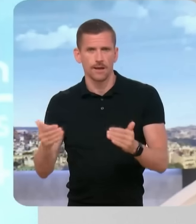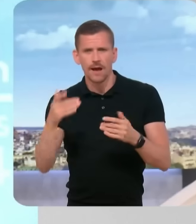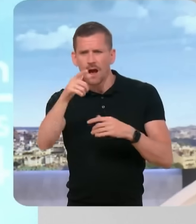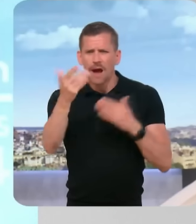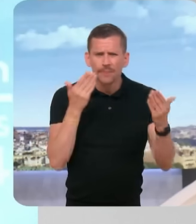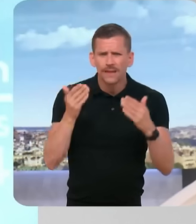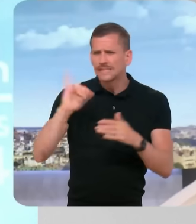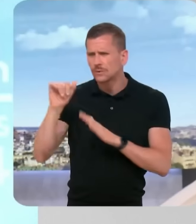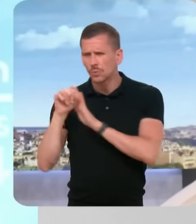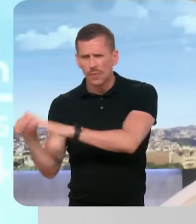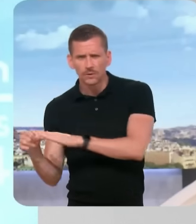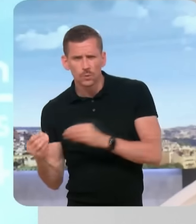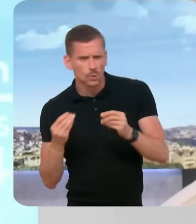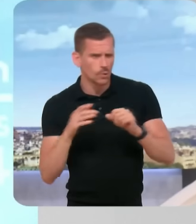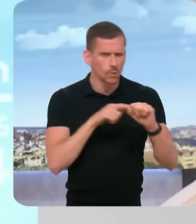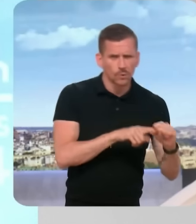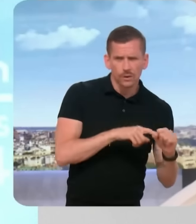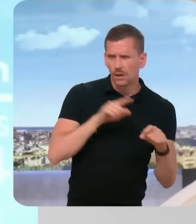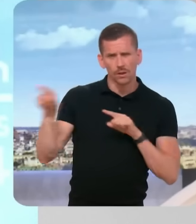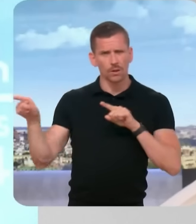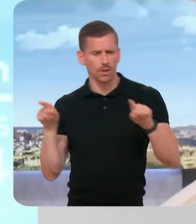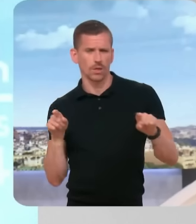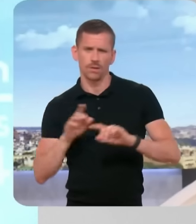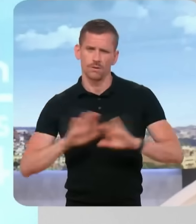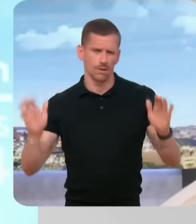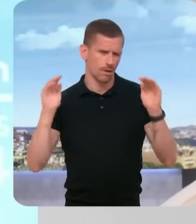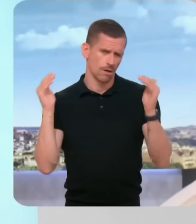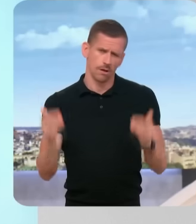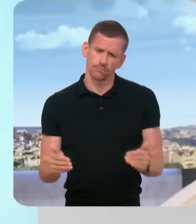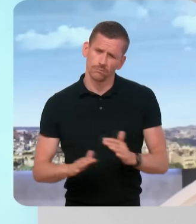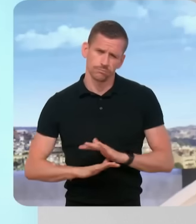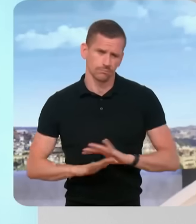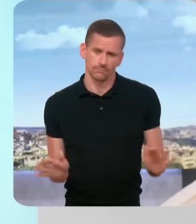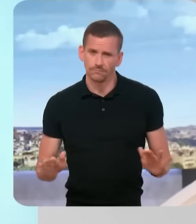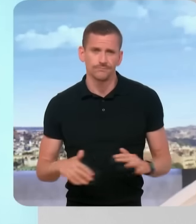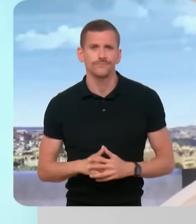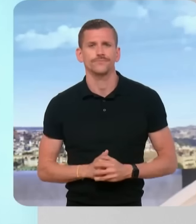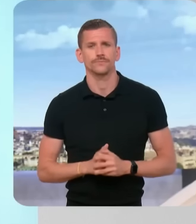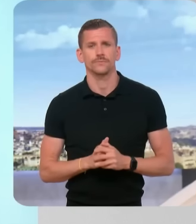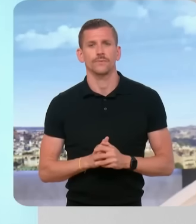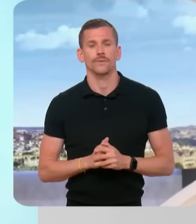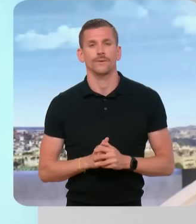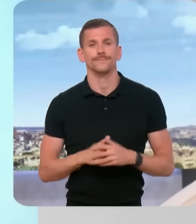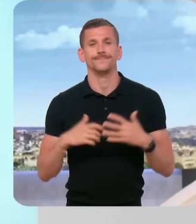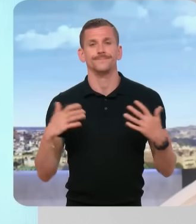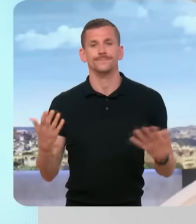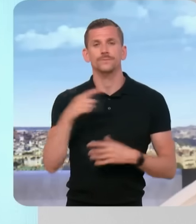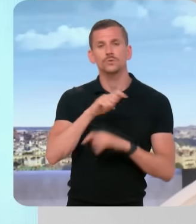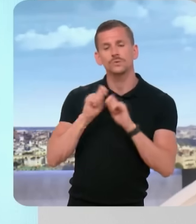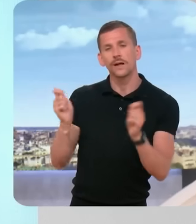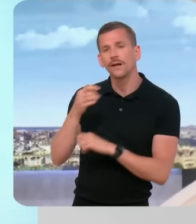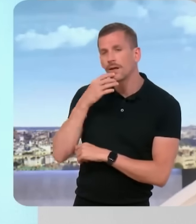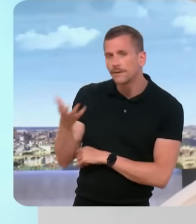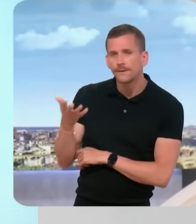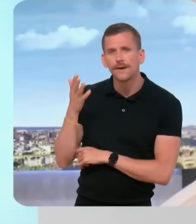droite et une force républicaine comme France Insoumise et le Nouveau Front populaire. Alors, pour suivre ce que vous dites, il faut aussi parler de ce qui se passe chez vous, à la